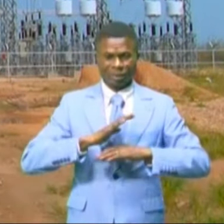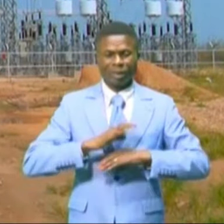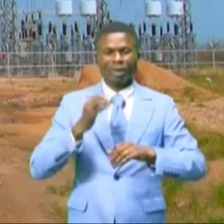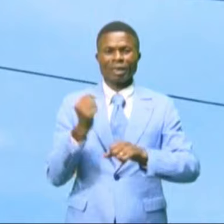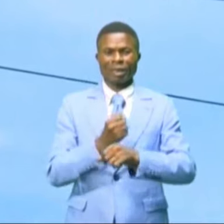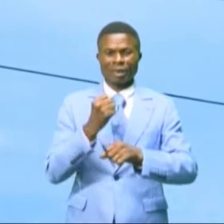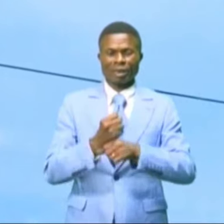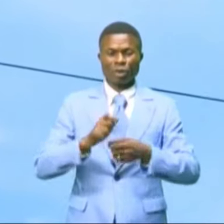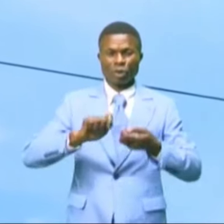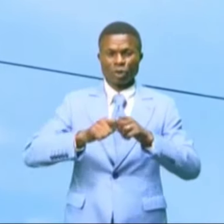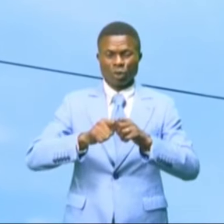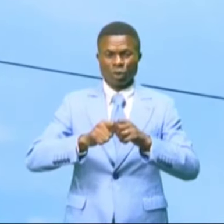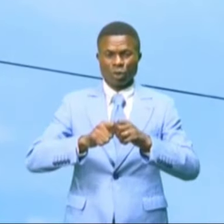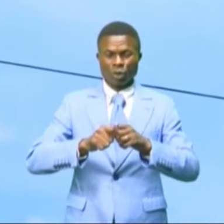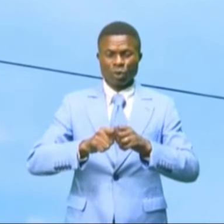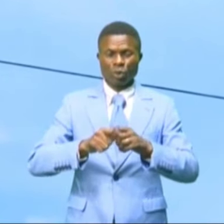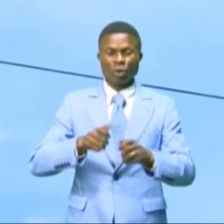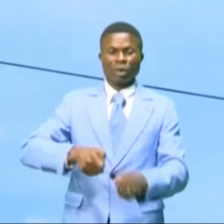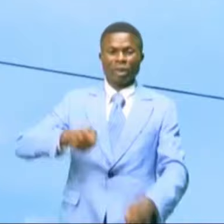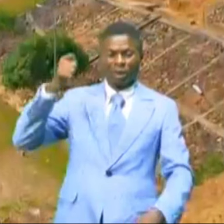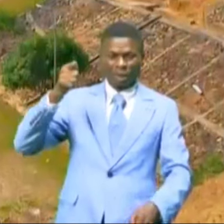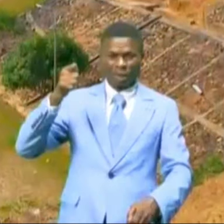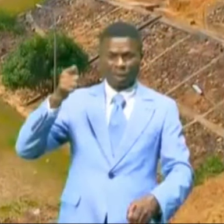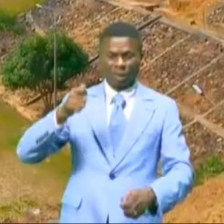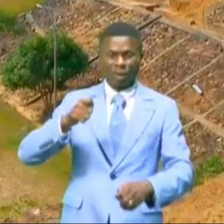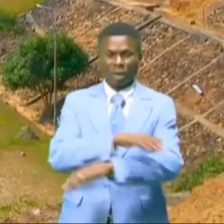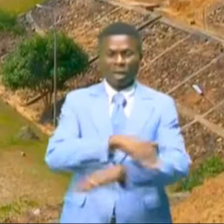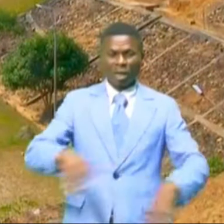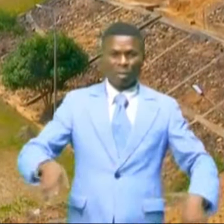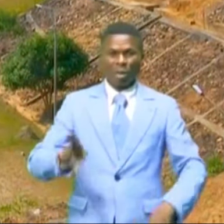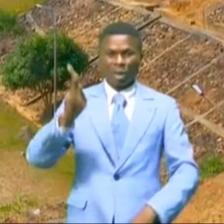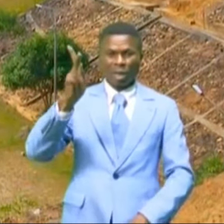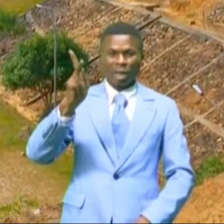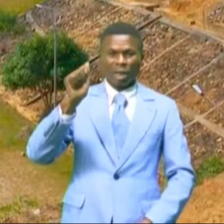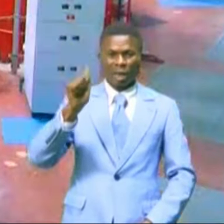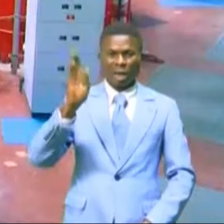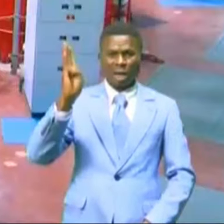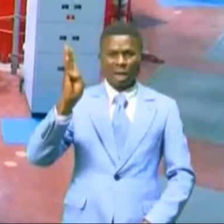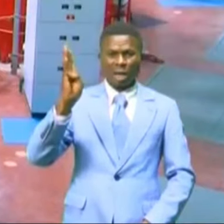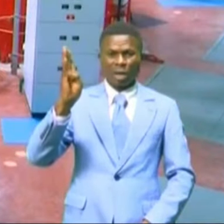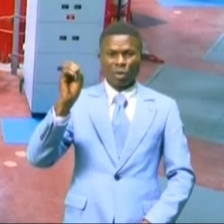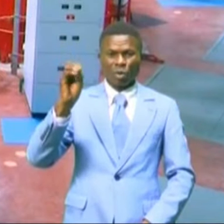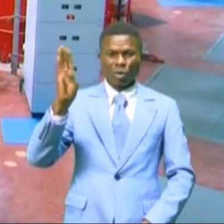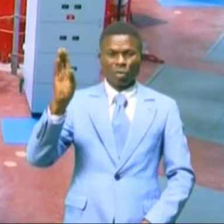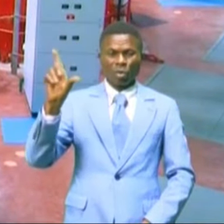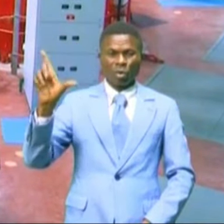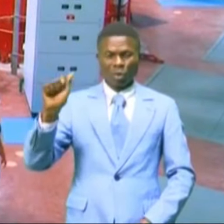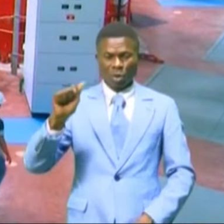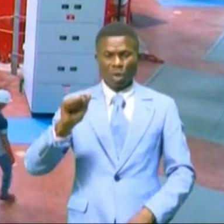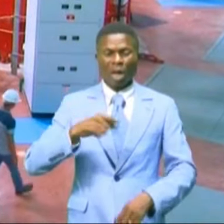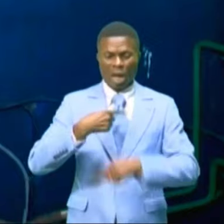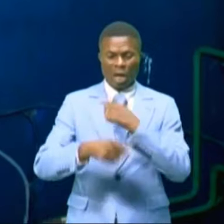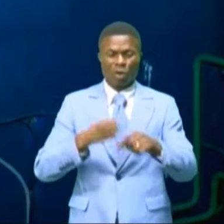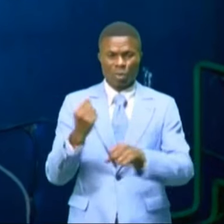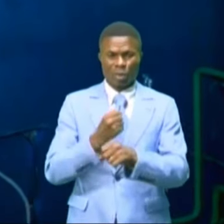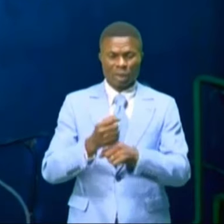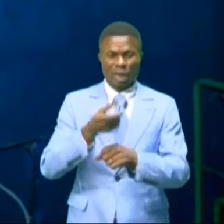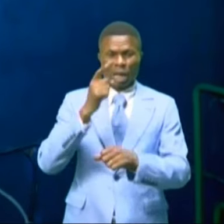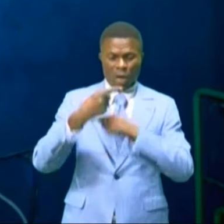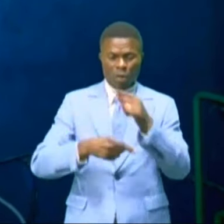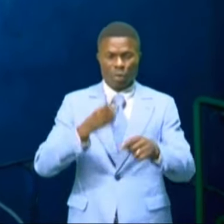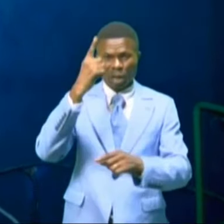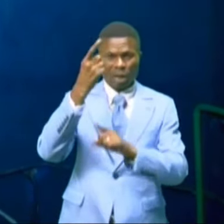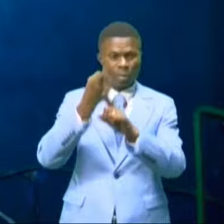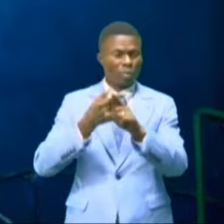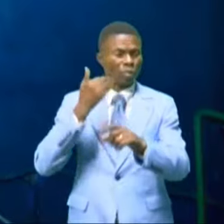travaux du réseau et lignes de distribution associés au barrage Kakobola, la mise en service des machines va débuter le 1er juin de l'année